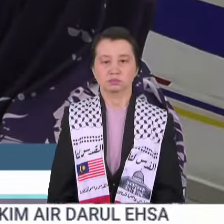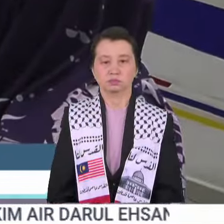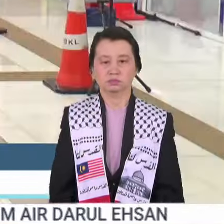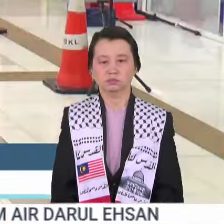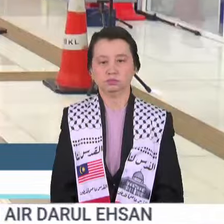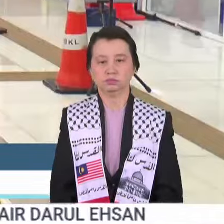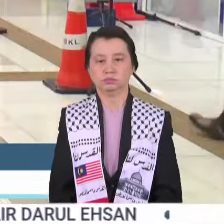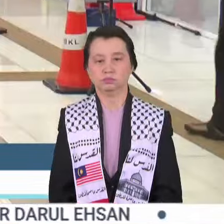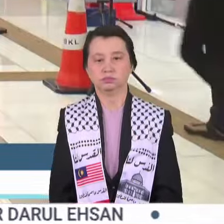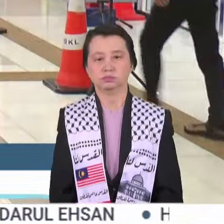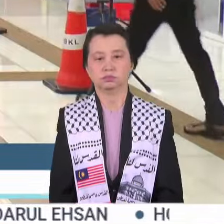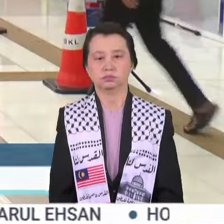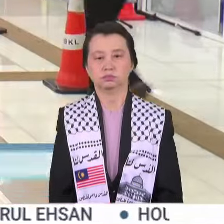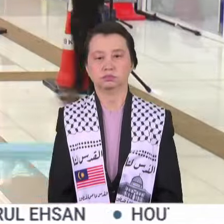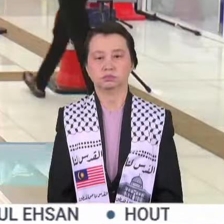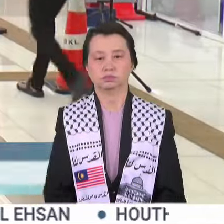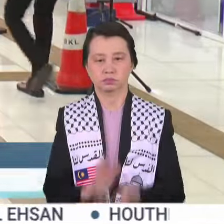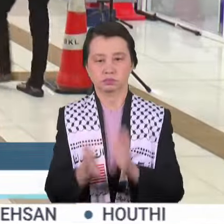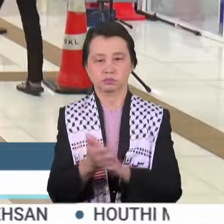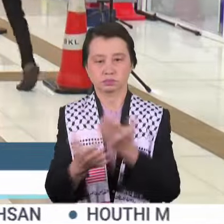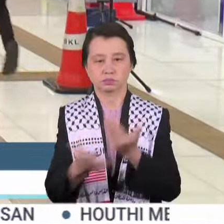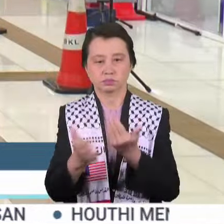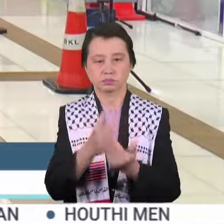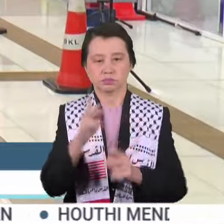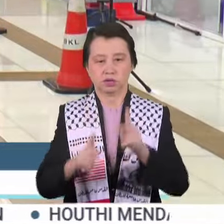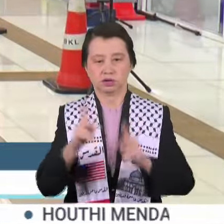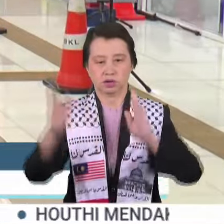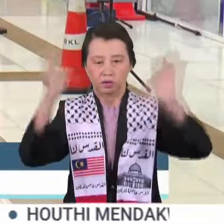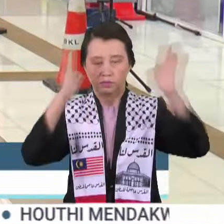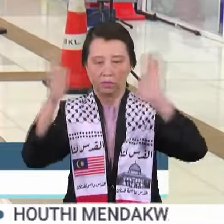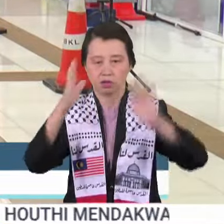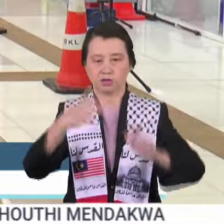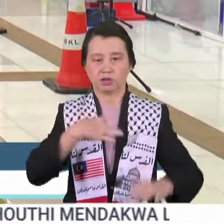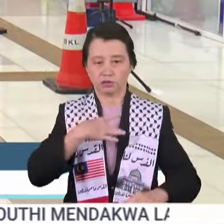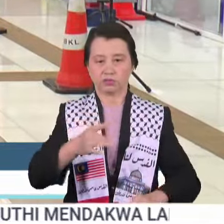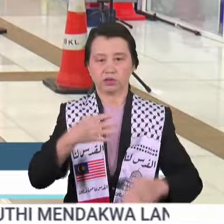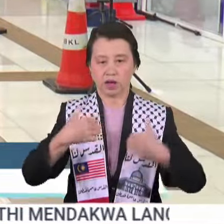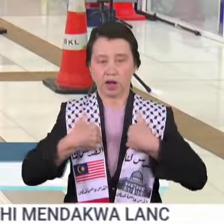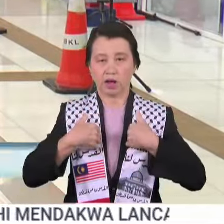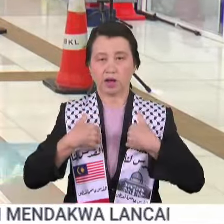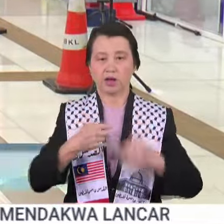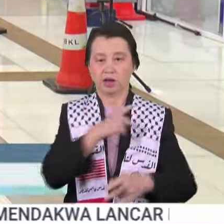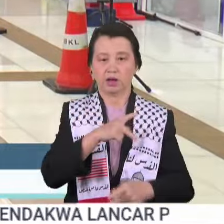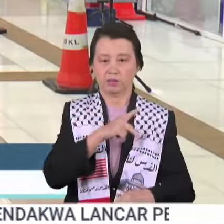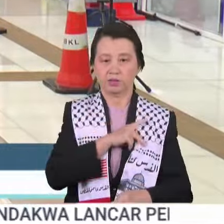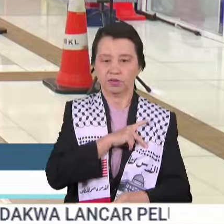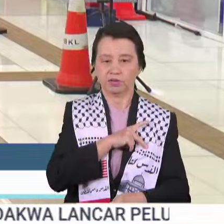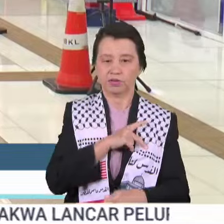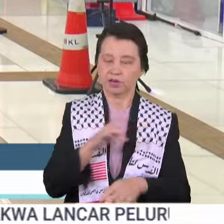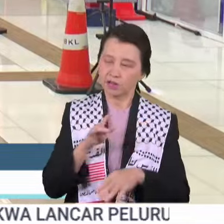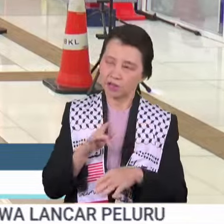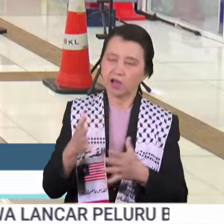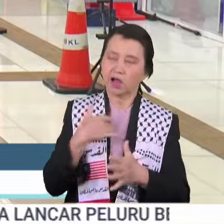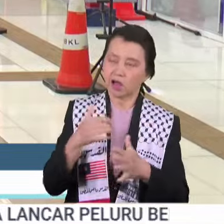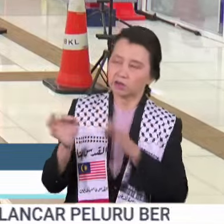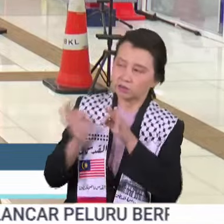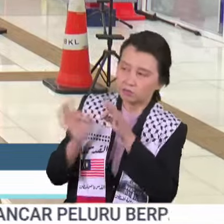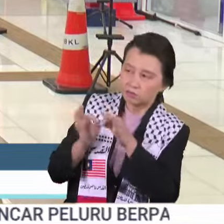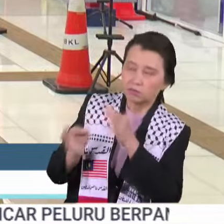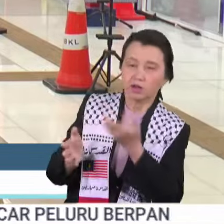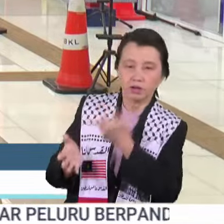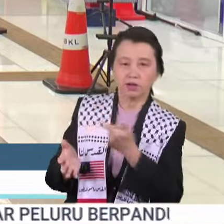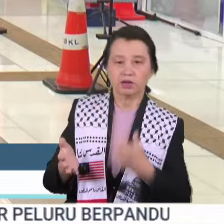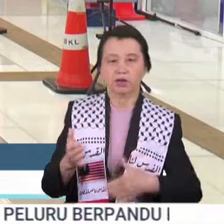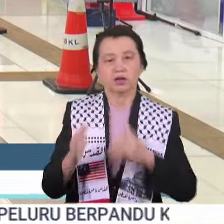padu menjadi lah biasa orang Malaysia dia juga ada person personal touch lah ada penerangan dan mereka